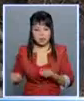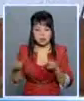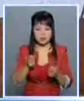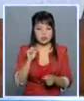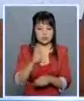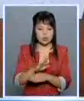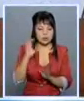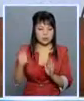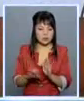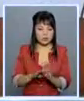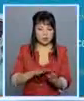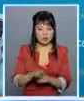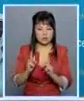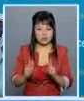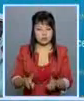беруге келіскен.